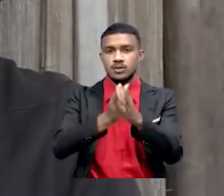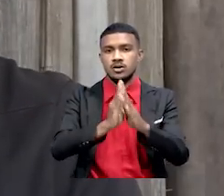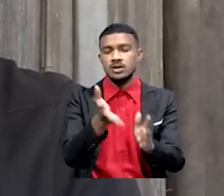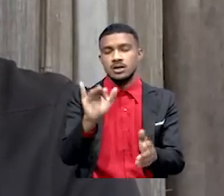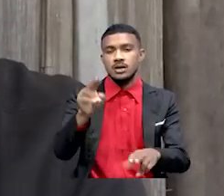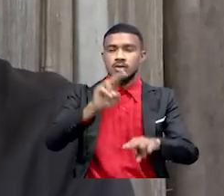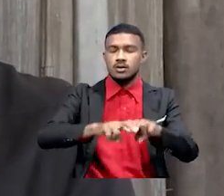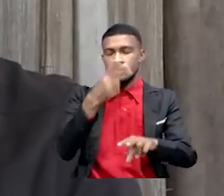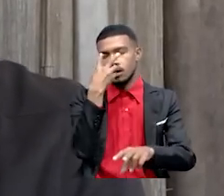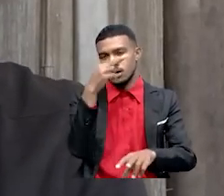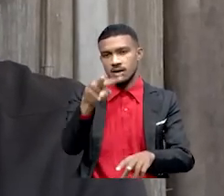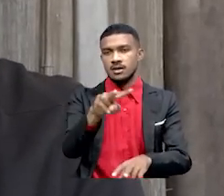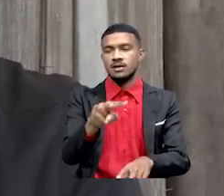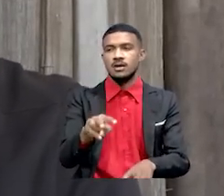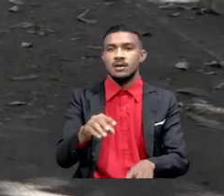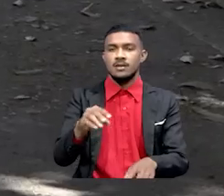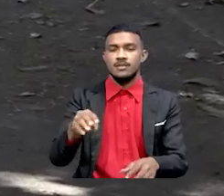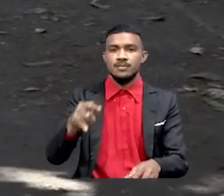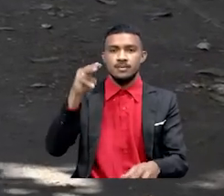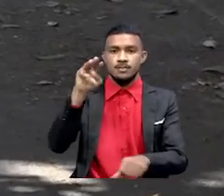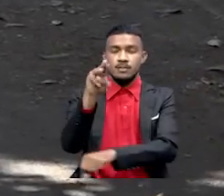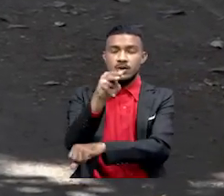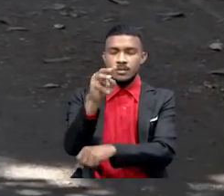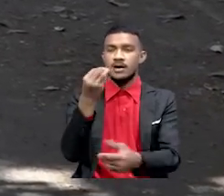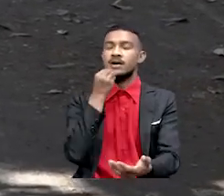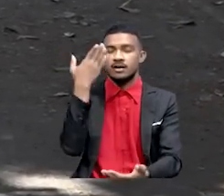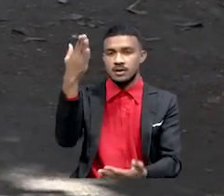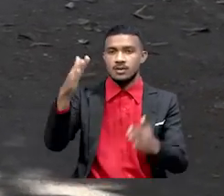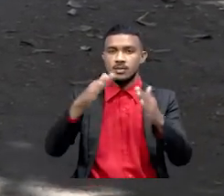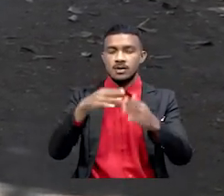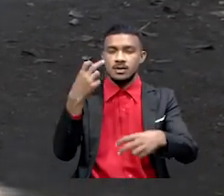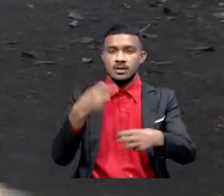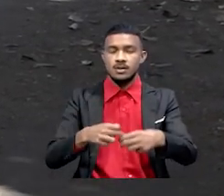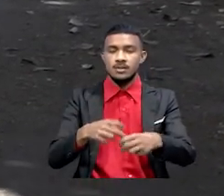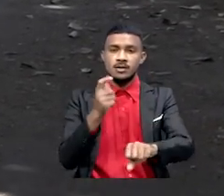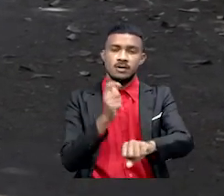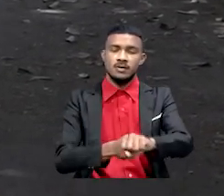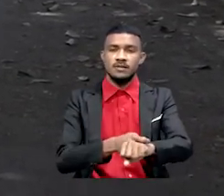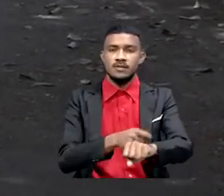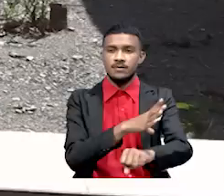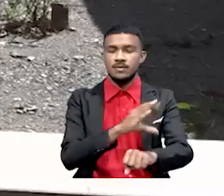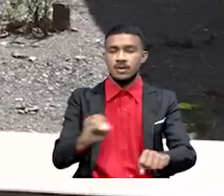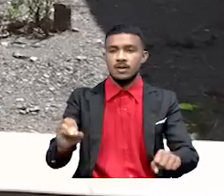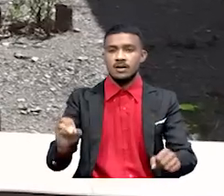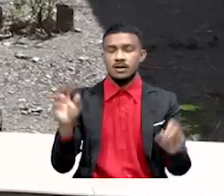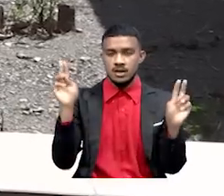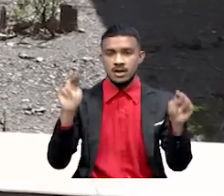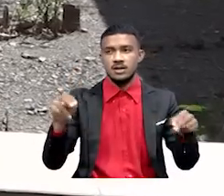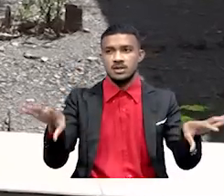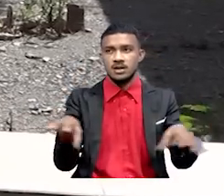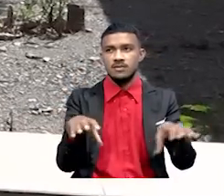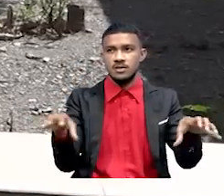ni media mahanu mari. Situasi yang difficult lebih ina faluk ni enfrenta obrigia ni penting ke